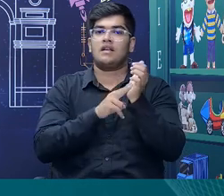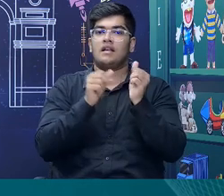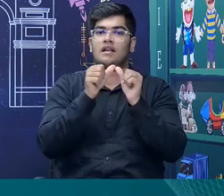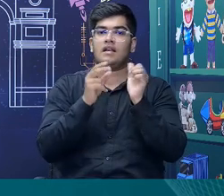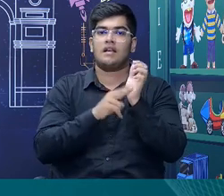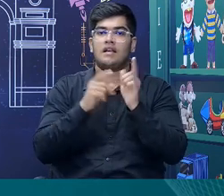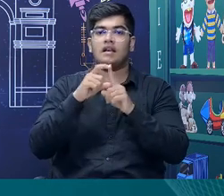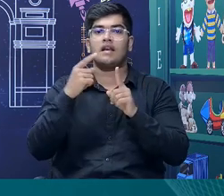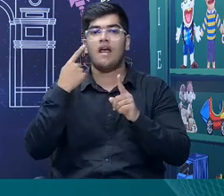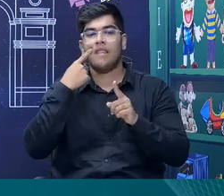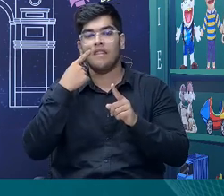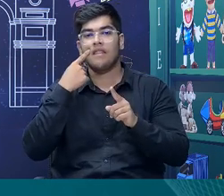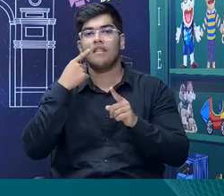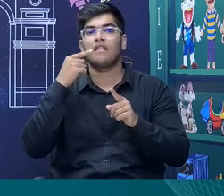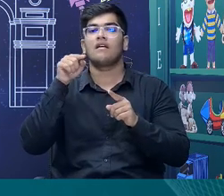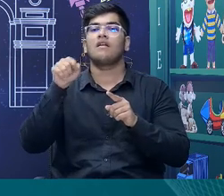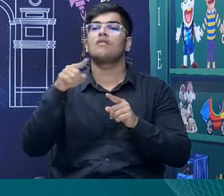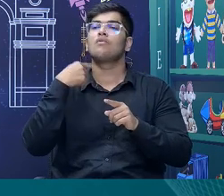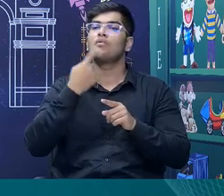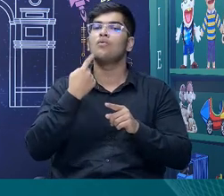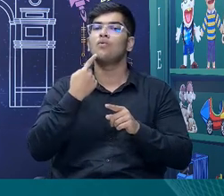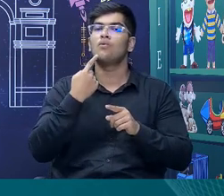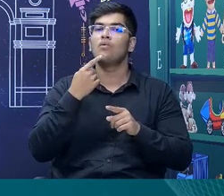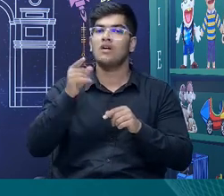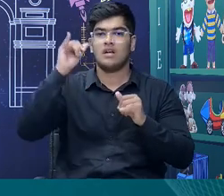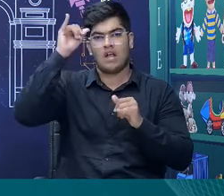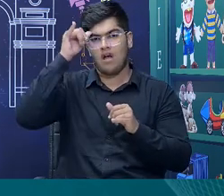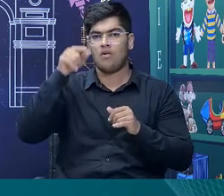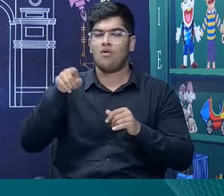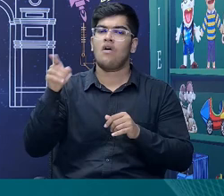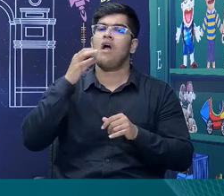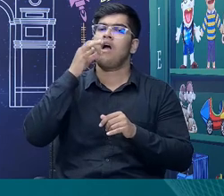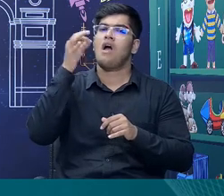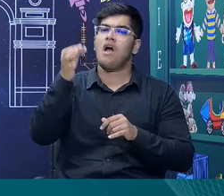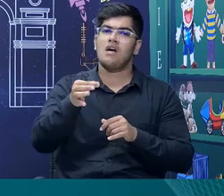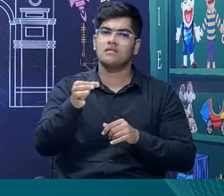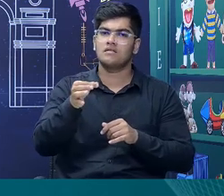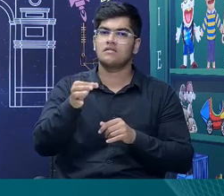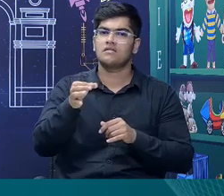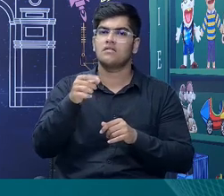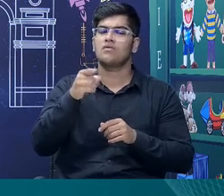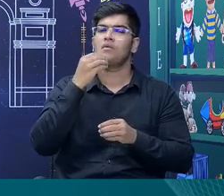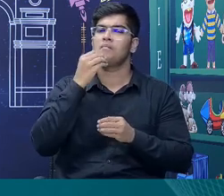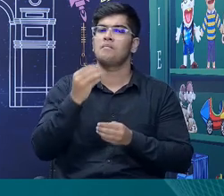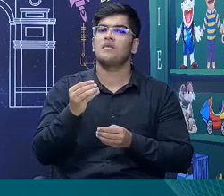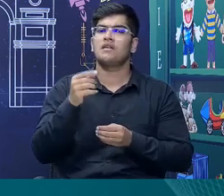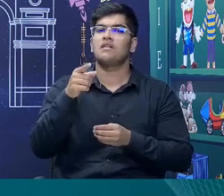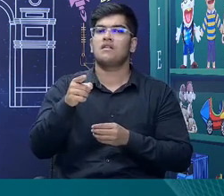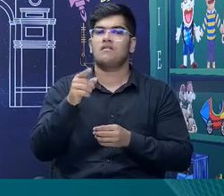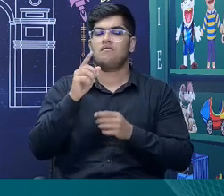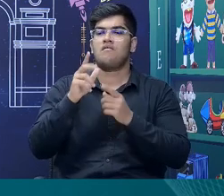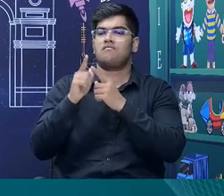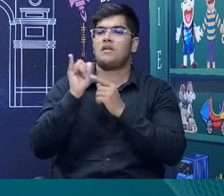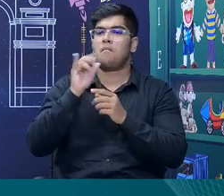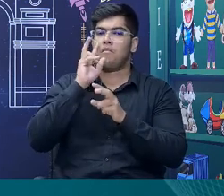शिवा जी की खास गण है तो उन्होंने नदी जी को कहा की आप गार्डन करिए